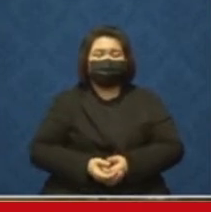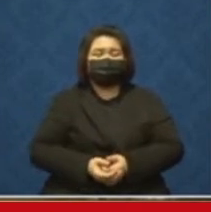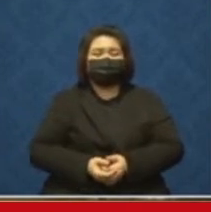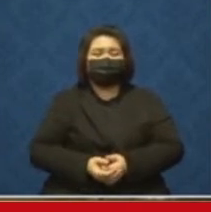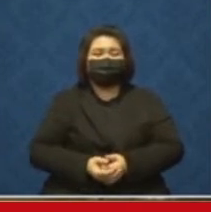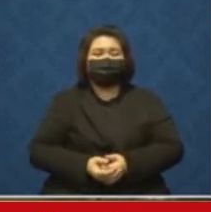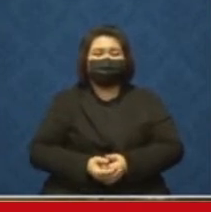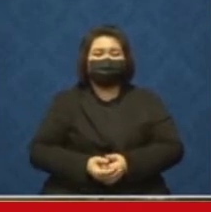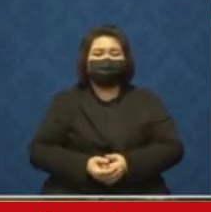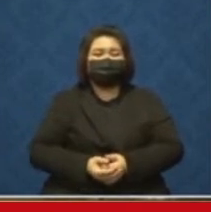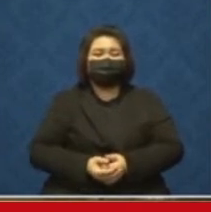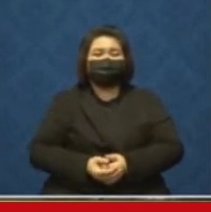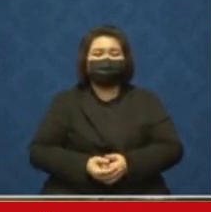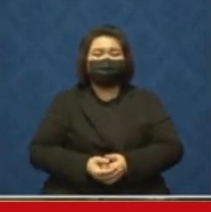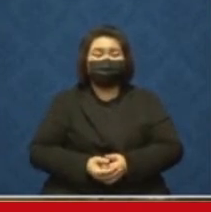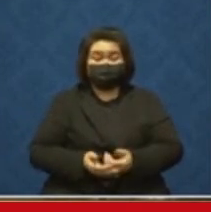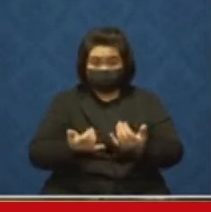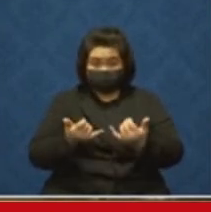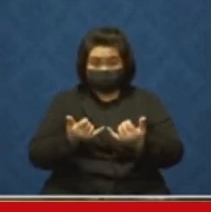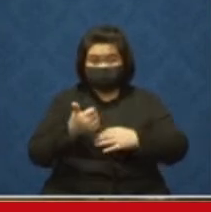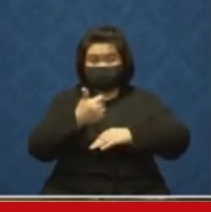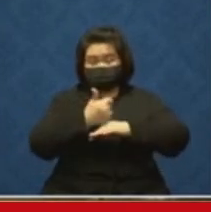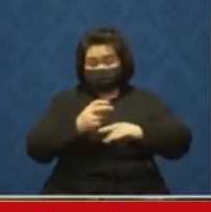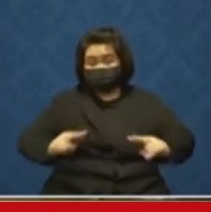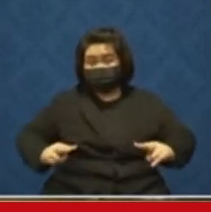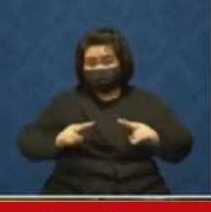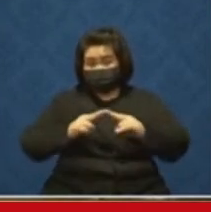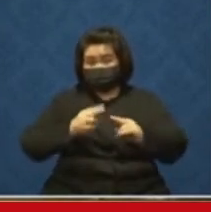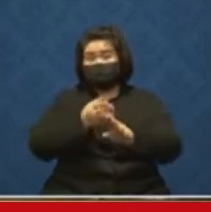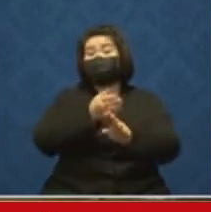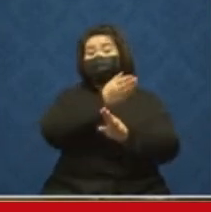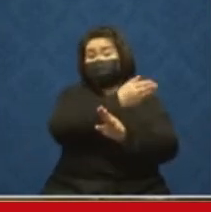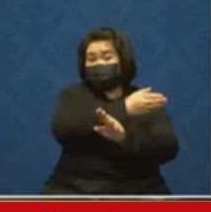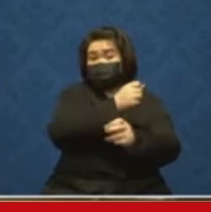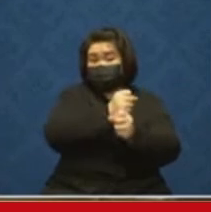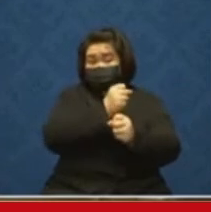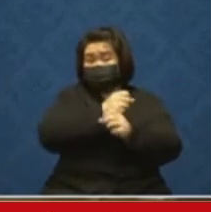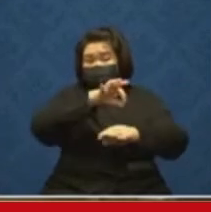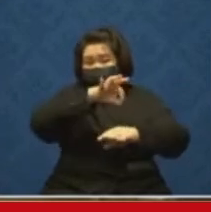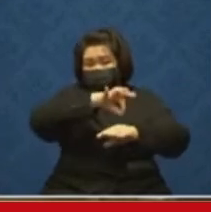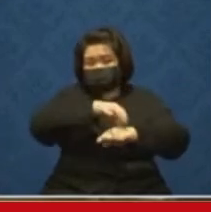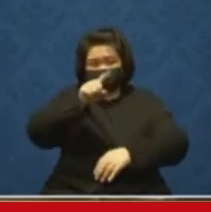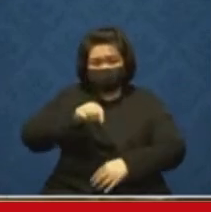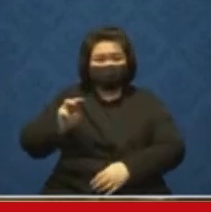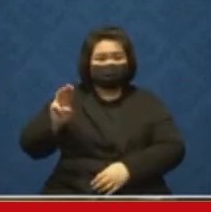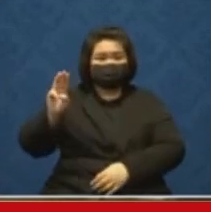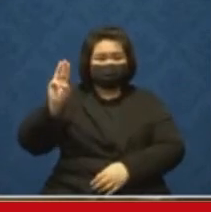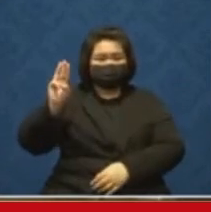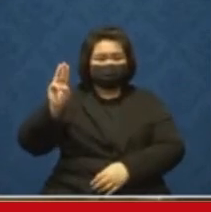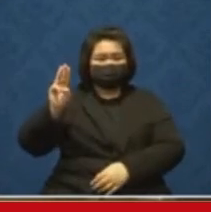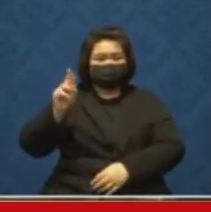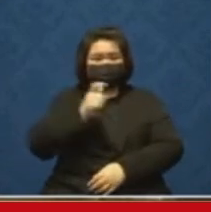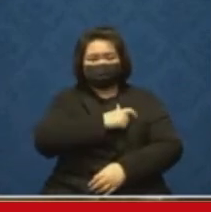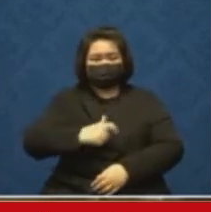ธรฐานทขอรบครับท่านรัฐมุตรีก่อนจะรบตำแหน่งต้ถวายสัปฏิยาน